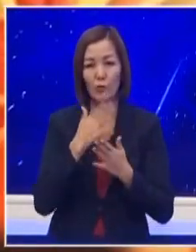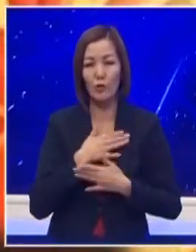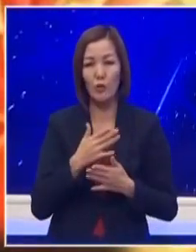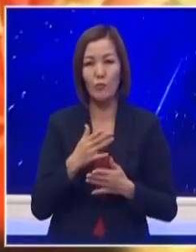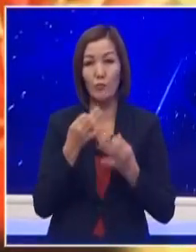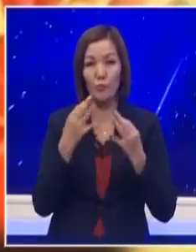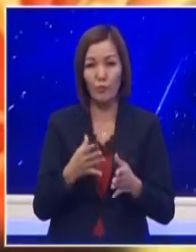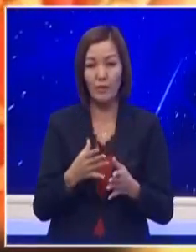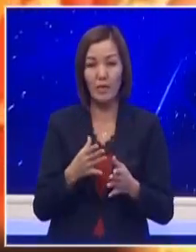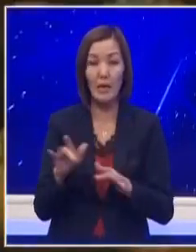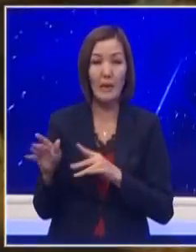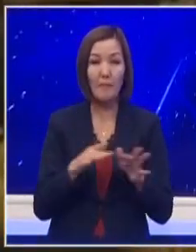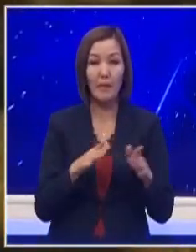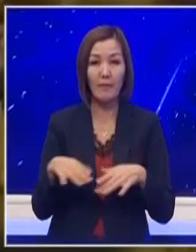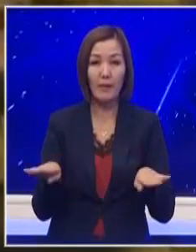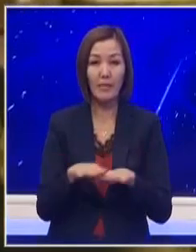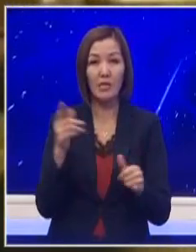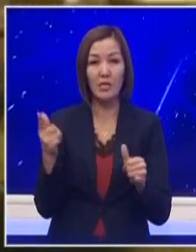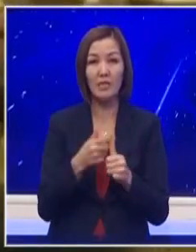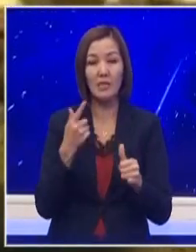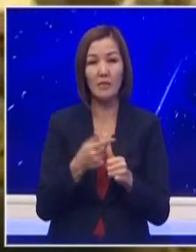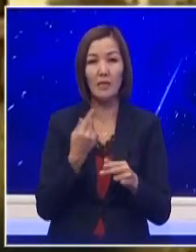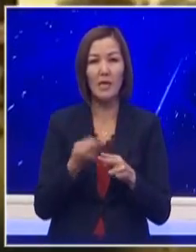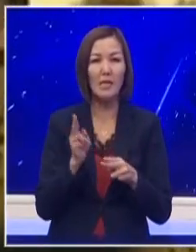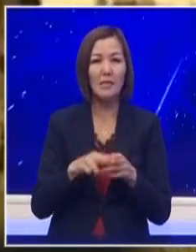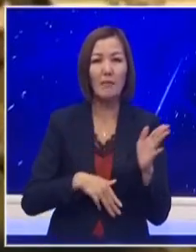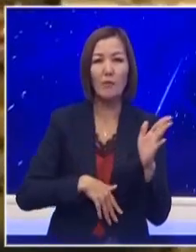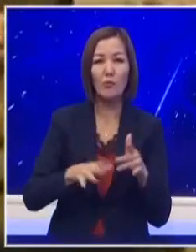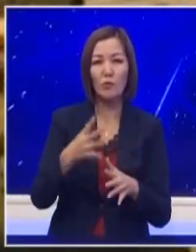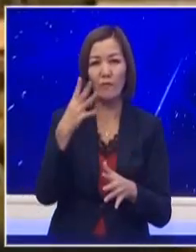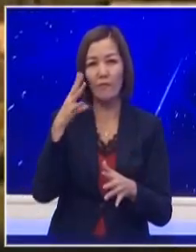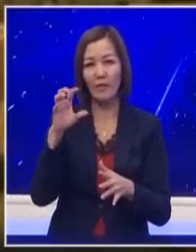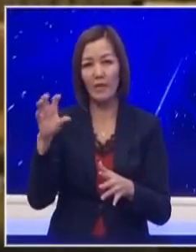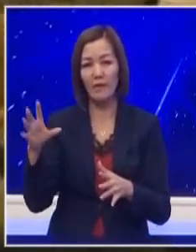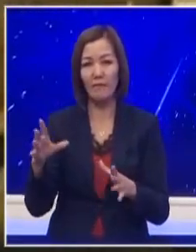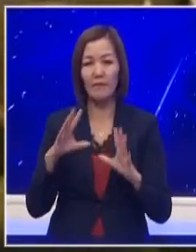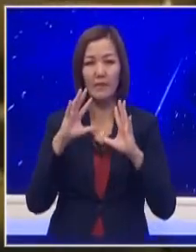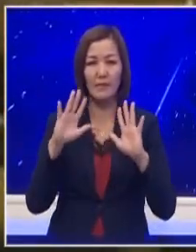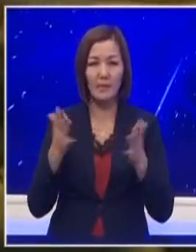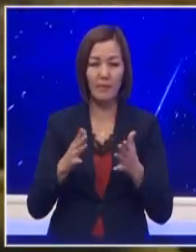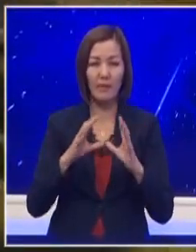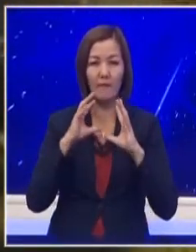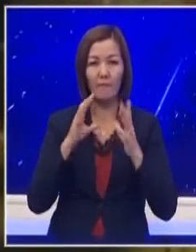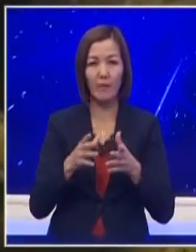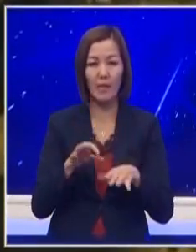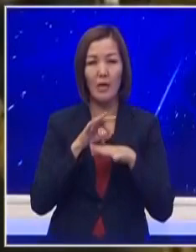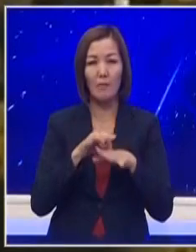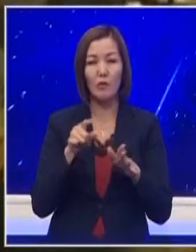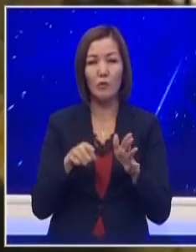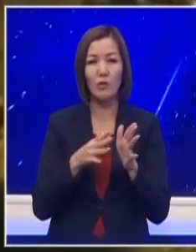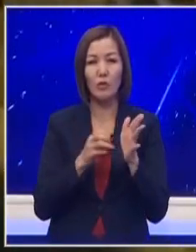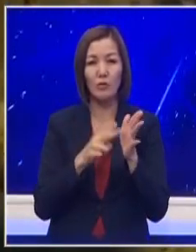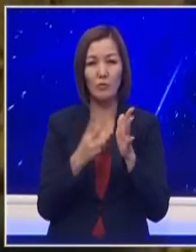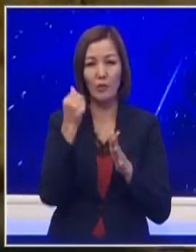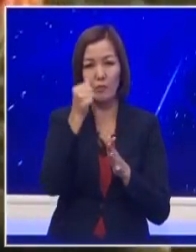просто любителей это мероприятие также называют самым фотографируемым событием в мире впервые фестиваль прошел в 1972